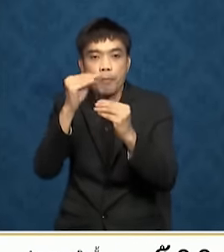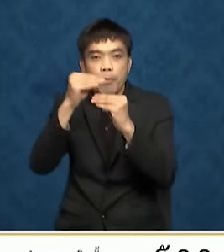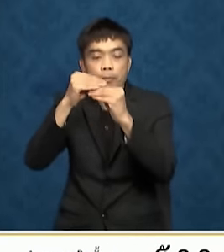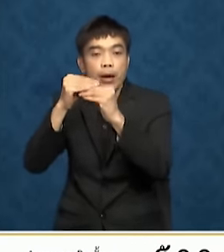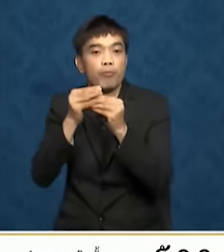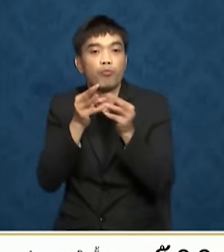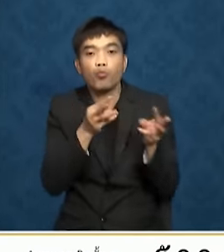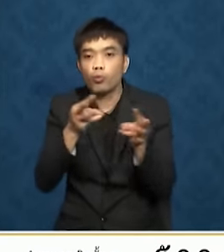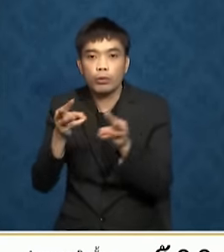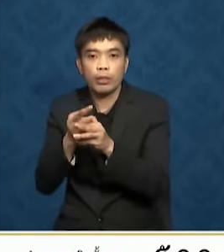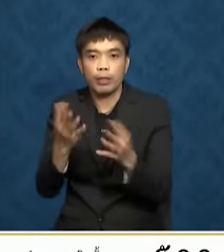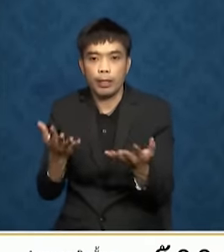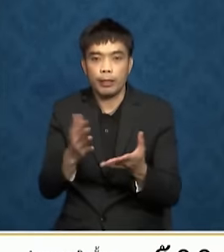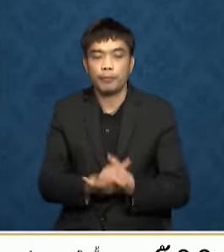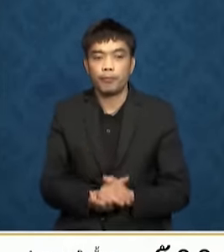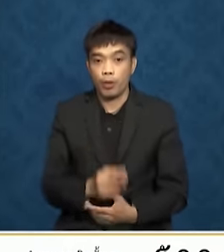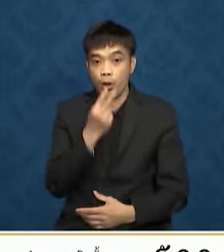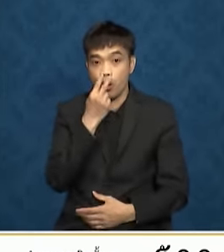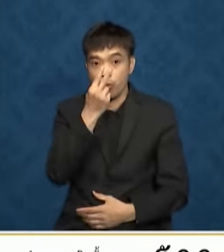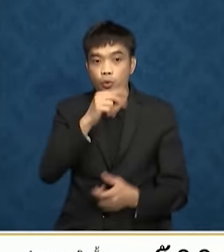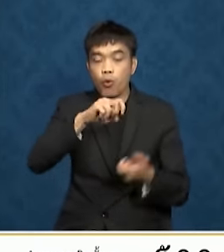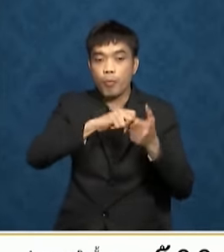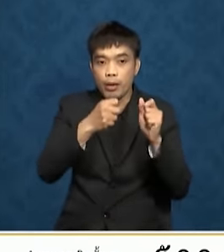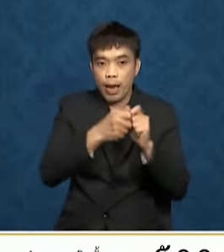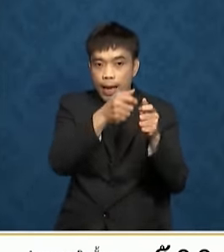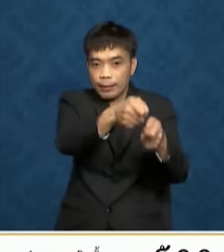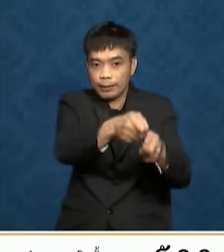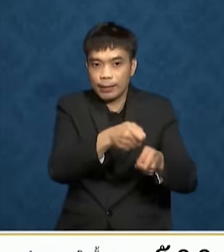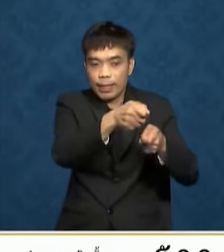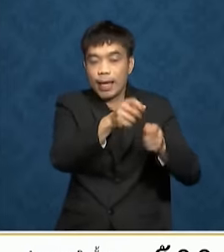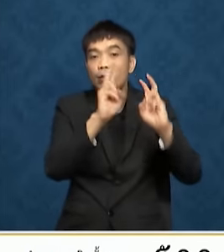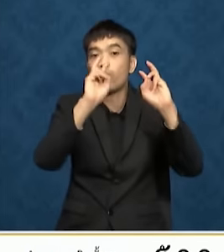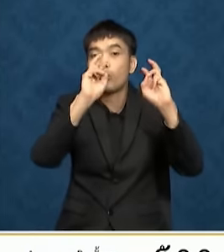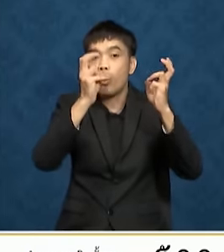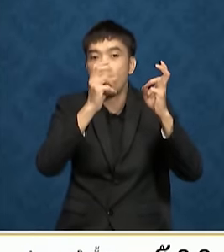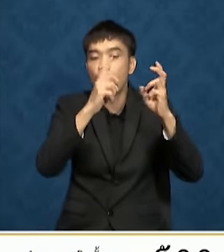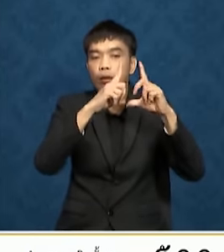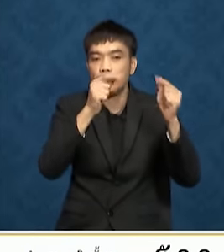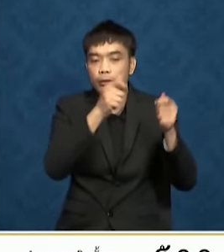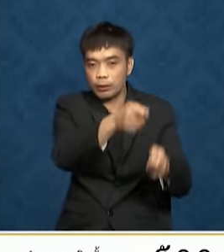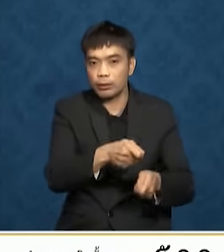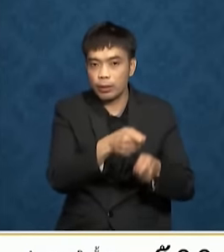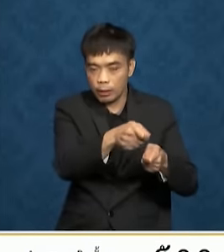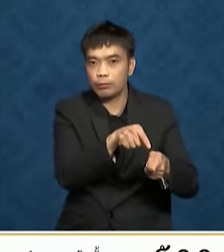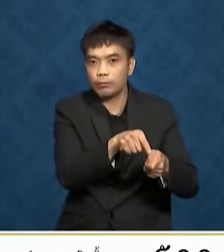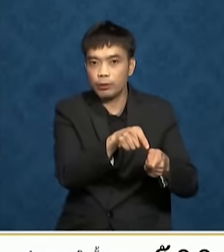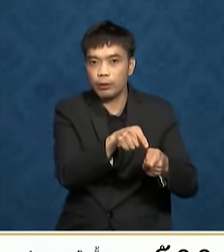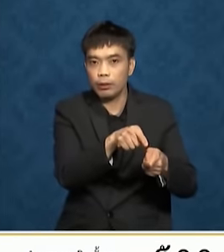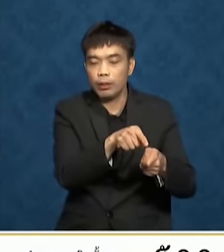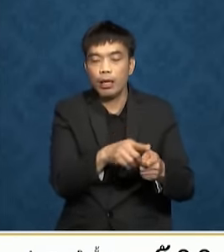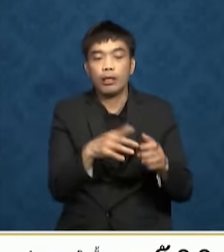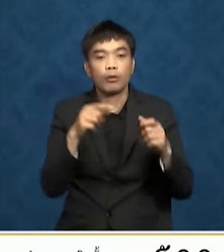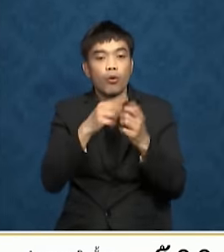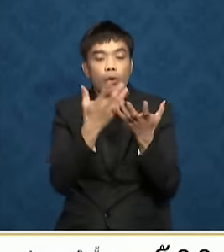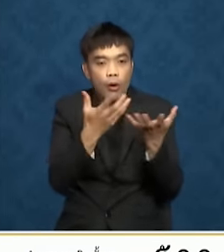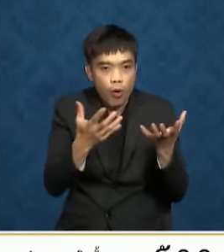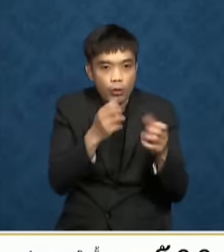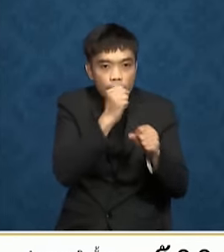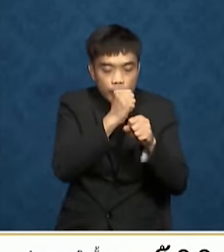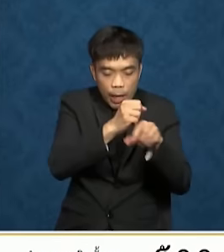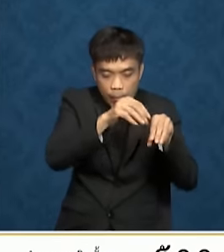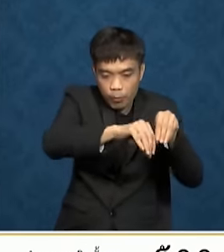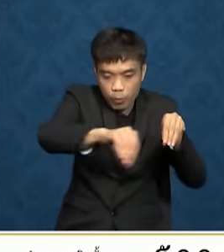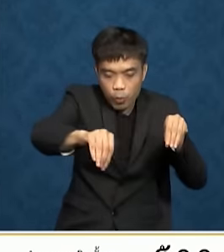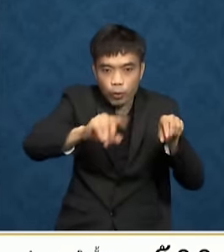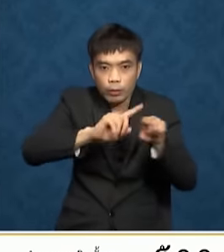ประธานการเกษตรปัญหาไม่ว่าจะเป็นเรื่องของปัจจัยการผลิตเรื่องของการเพิ่มผลผลิตสภาพทางการ